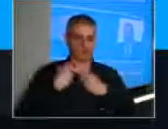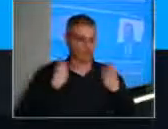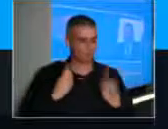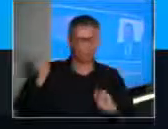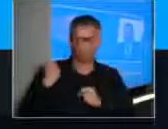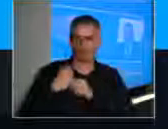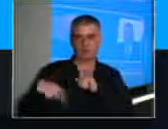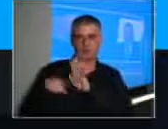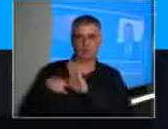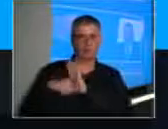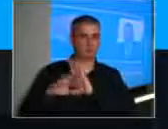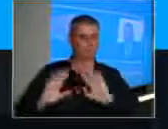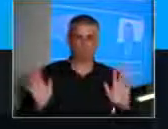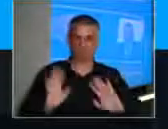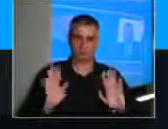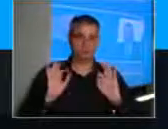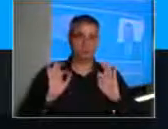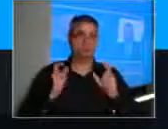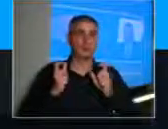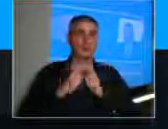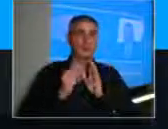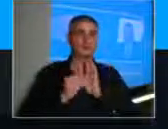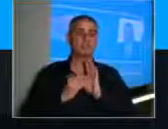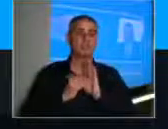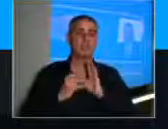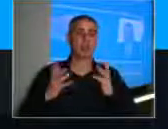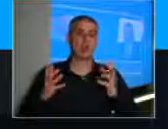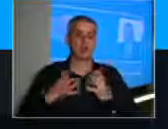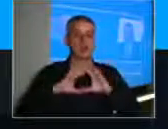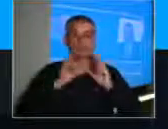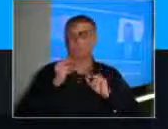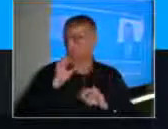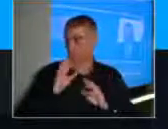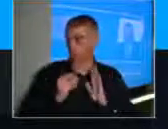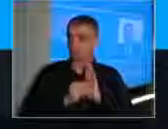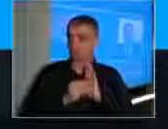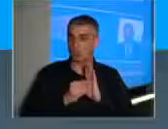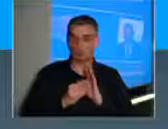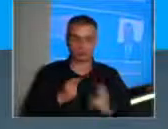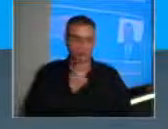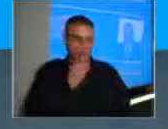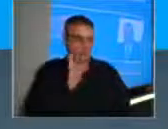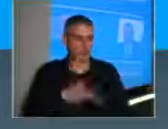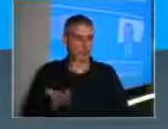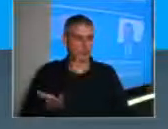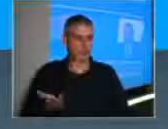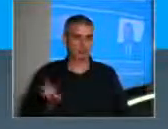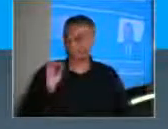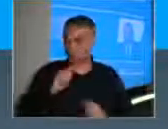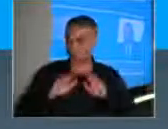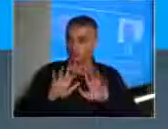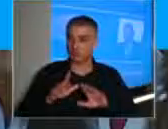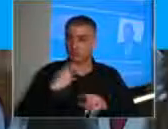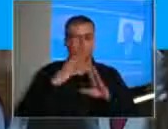שליליים לחלוטין. לא, לא, זה ממש מפלגת צורך לעם עדיין שלם. עדיין יש צורך, יש עדיין גזענות. אמרת